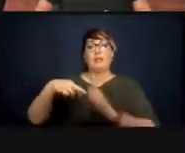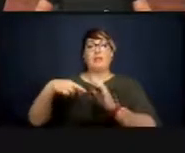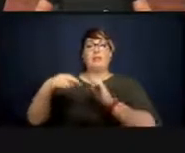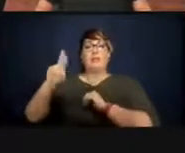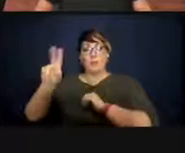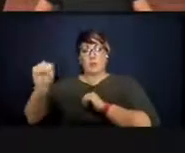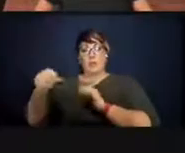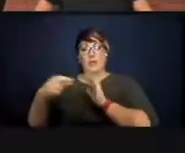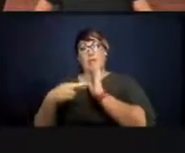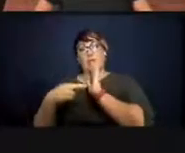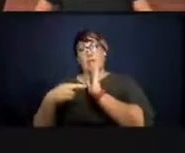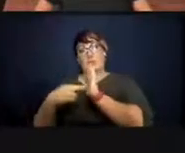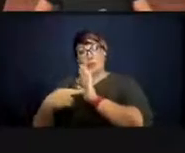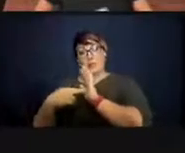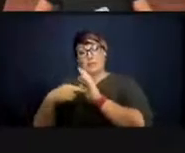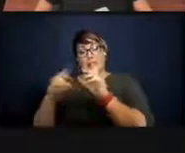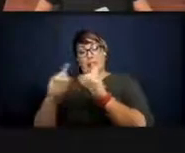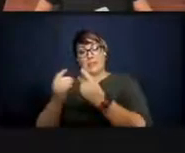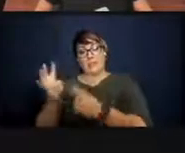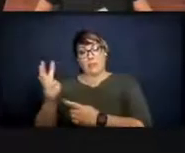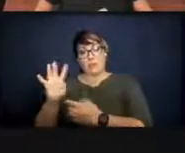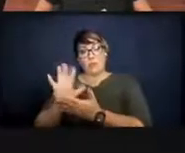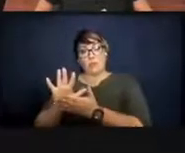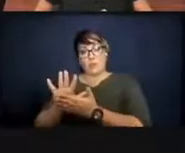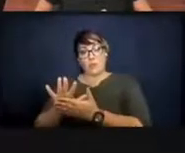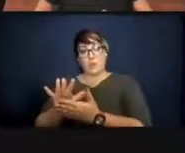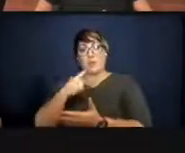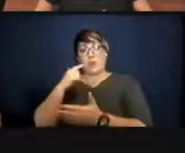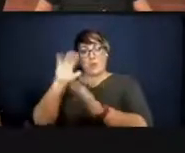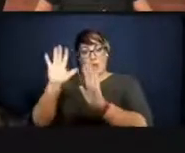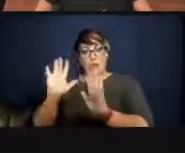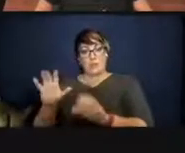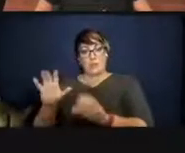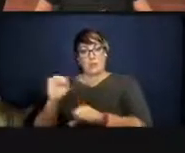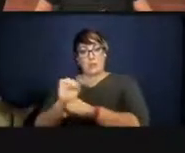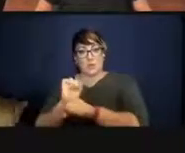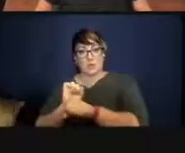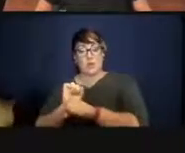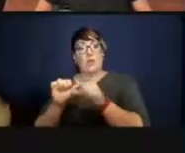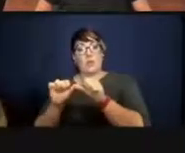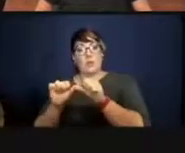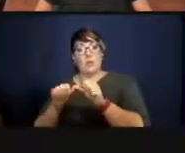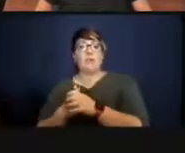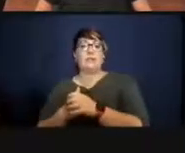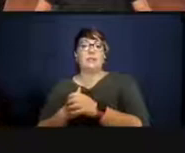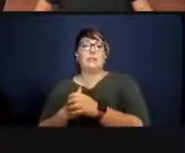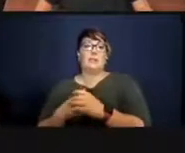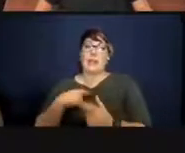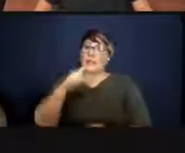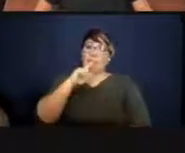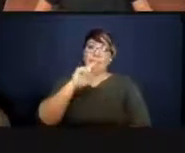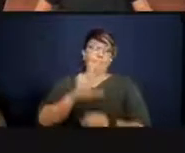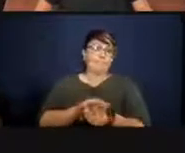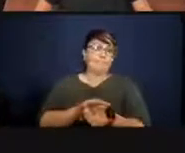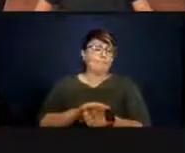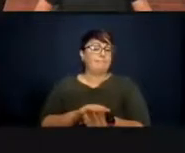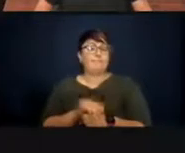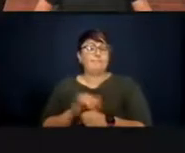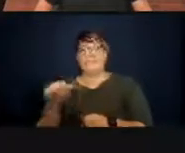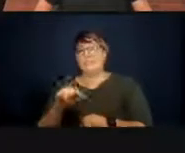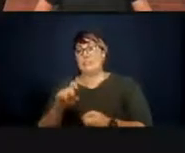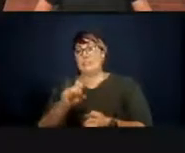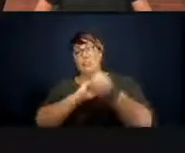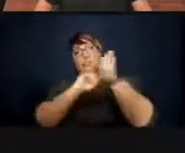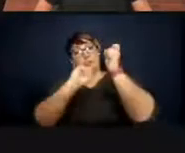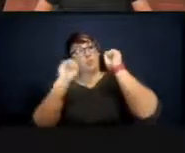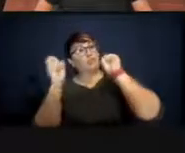walimu wakuu ambao wako hapa, na kuna kazi nzuri ambayo inaendelea na kila mtu anafurahia. Naamini kwamba